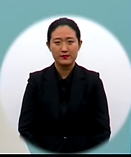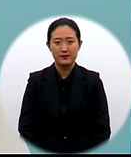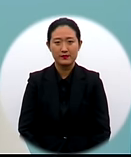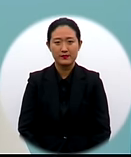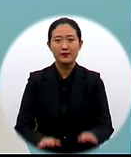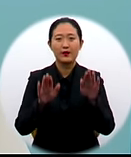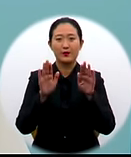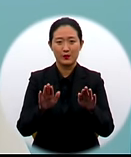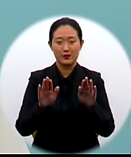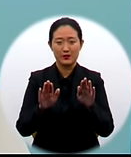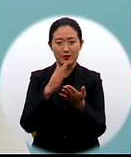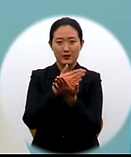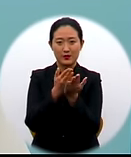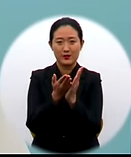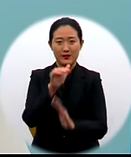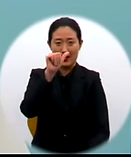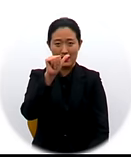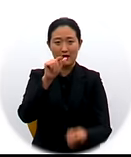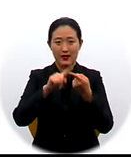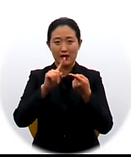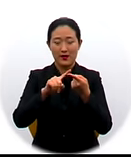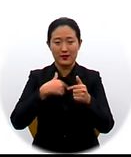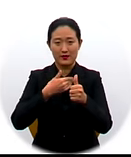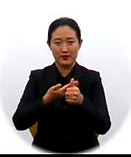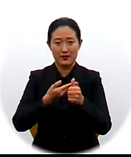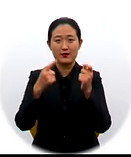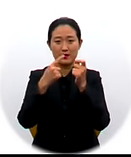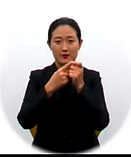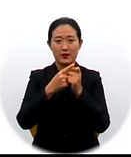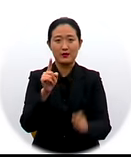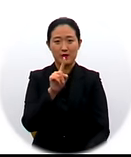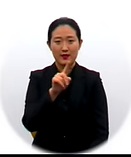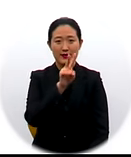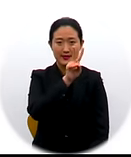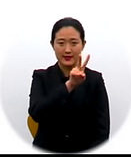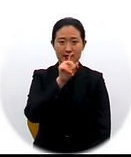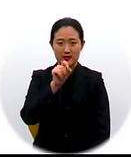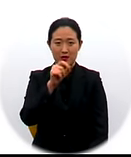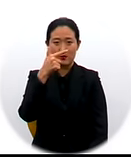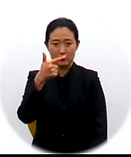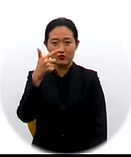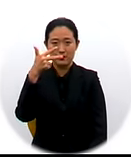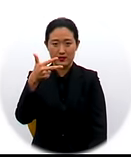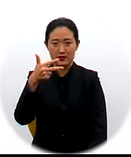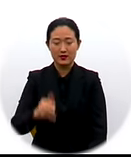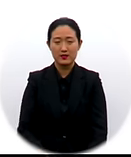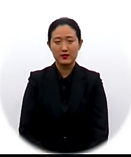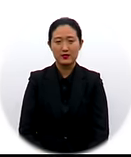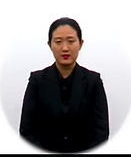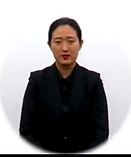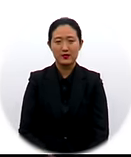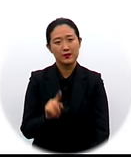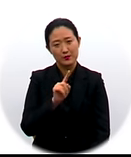트렌드를 이야기할 텐데요. 첫 번째 트렌드는 2.67입니다. 이게 뭘까요? 굉장히 애매한 숫자죠.